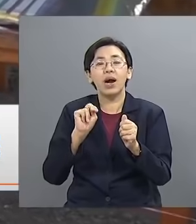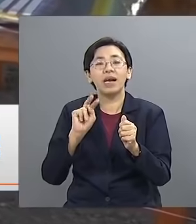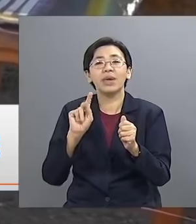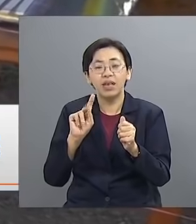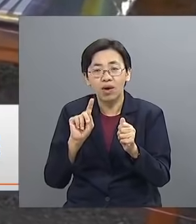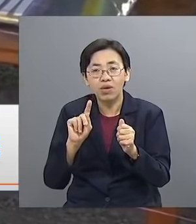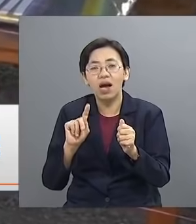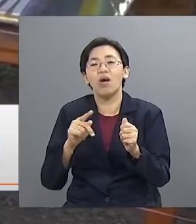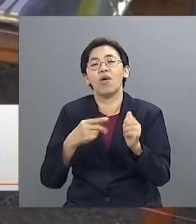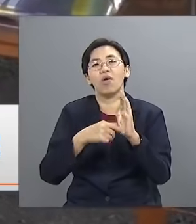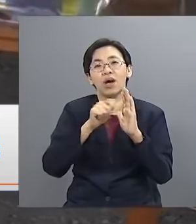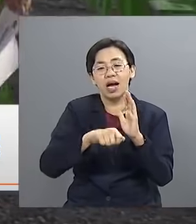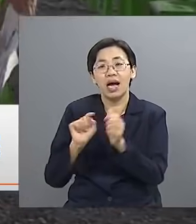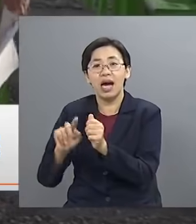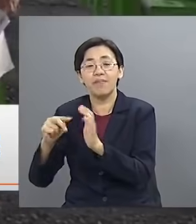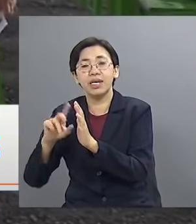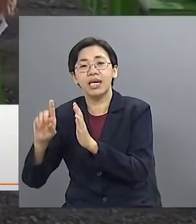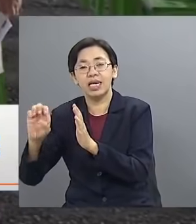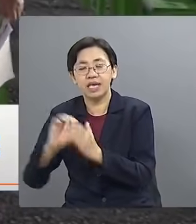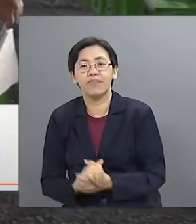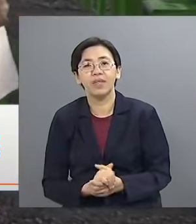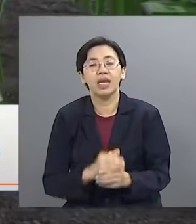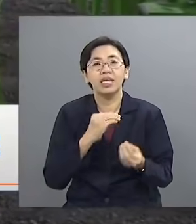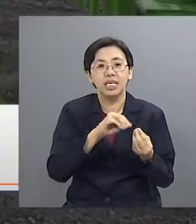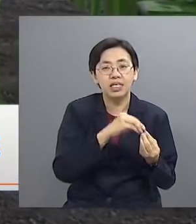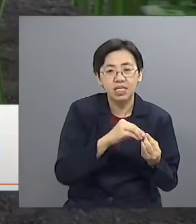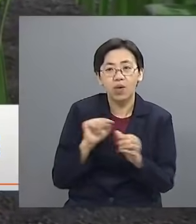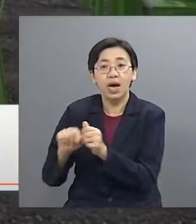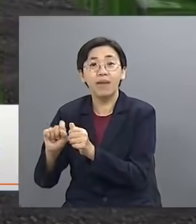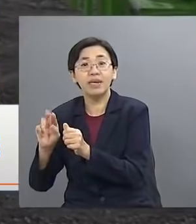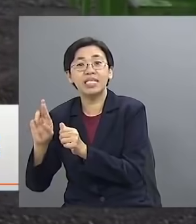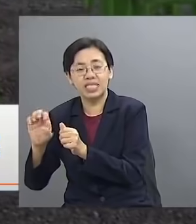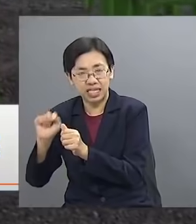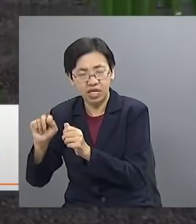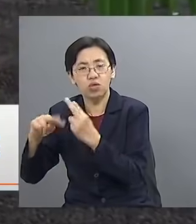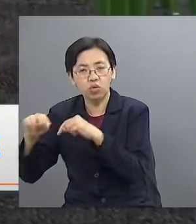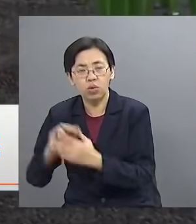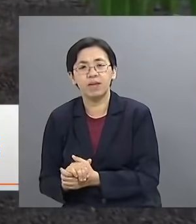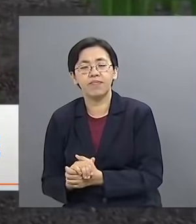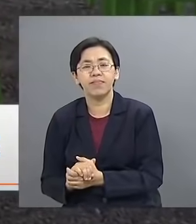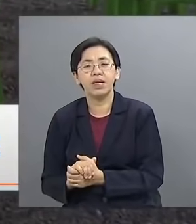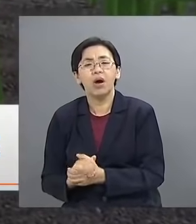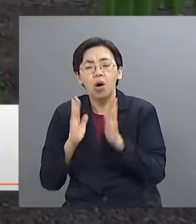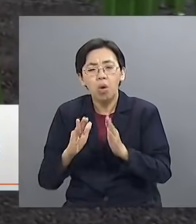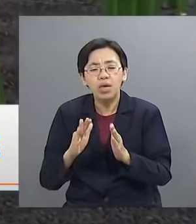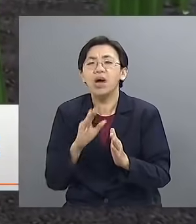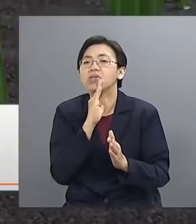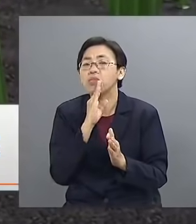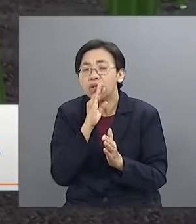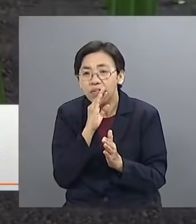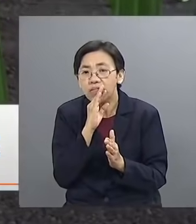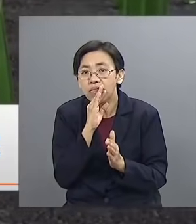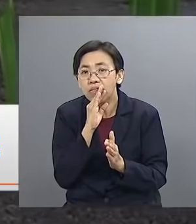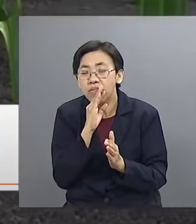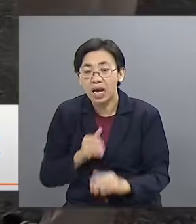านจังหวัดฉะเชิงเทราตั้งกันที่อำเภอศรีมหาโพธินะคะซึ่งก็จะทำการตรวจคัดกรองคนที่เดินทางเข้ามายังจังหวัดปราจีน